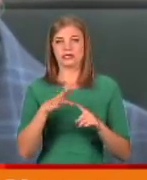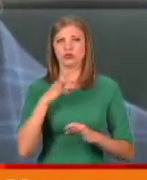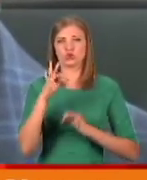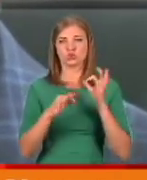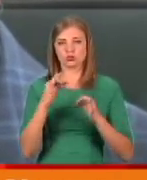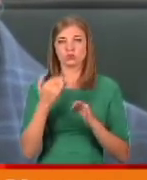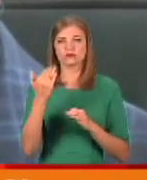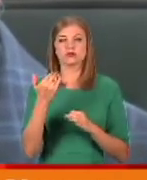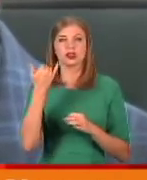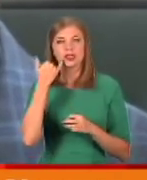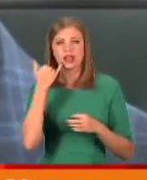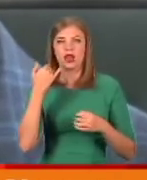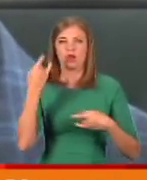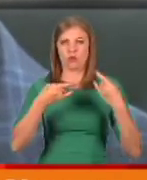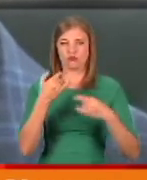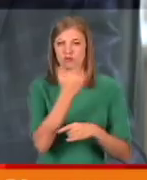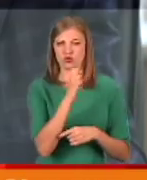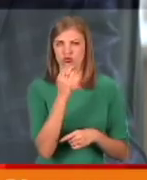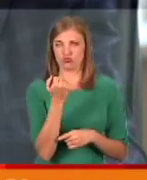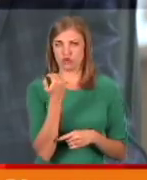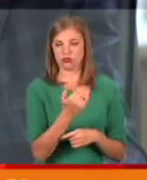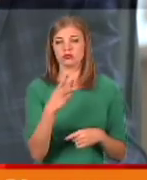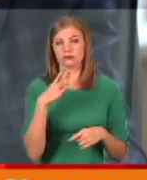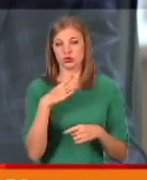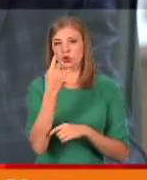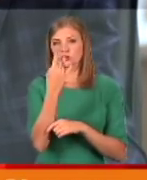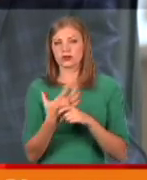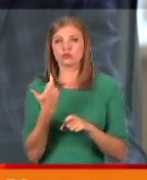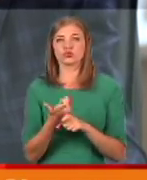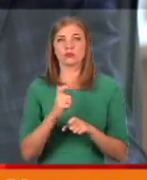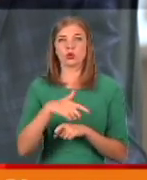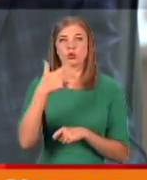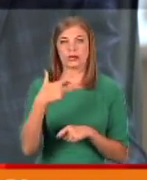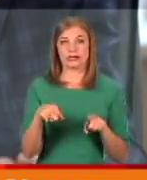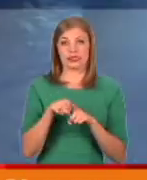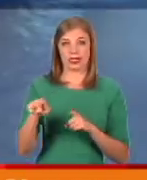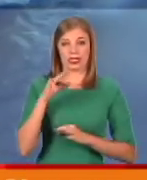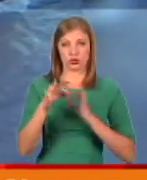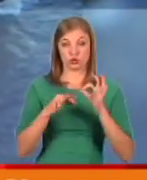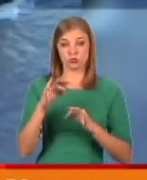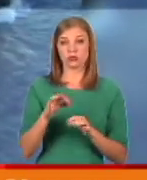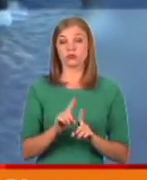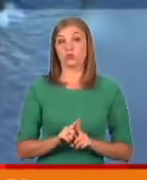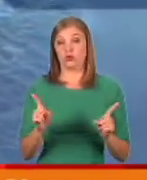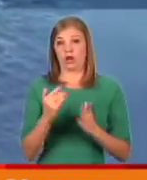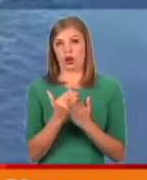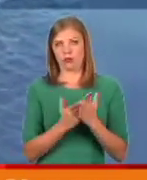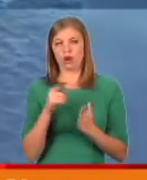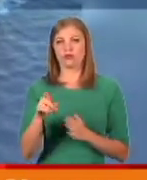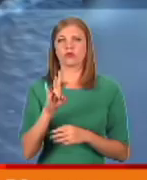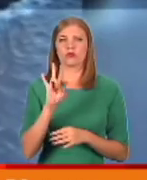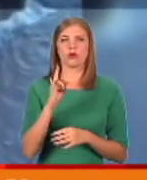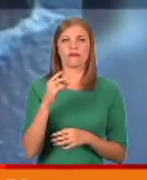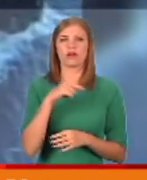супутники телекомунікаційні Сполучених Штатів Америки. Було запущено понад 30 таких супутників. Унікальна програма. В ній